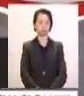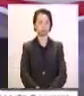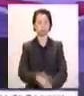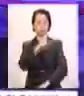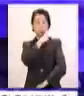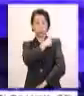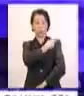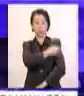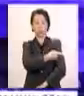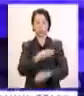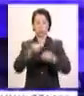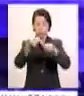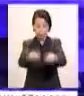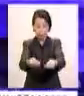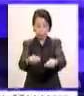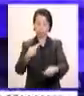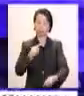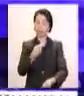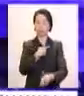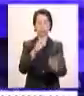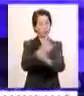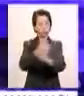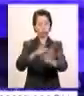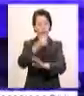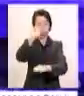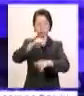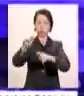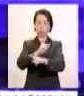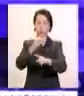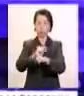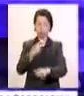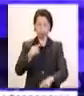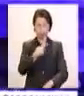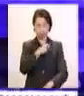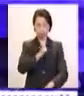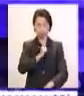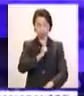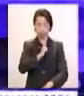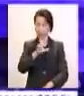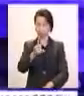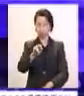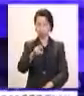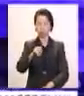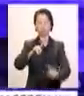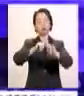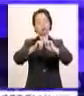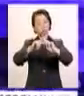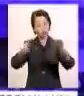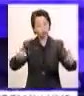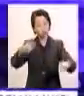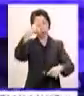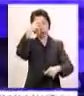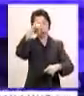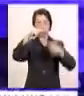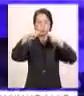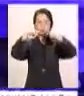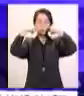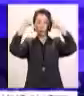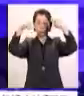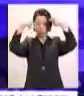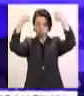Kuasa yang diberi kepada kita bukan untuk kegunaan kita sendiri, tetapi untuk